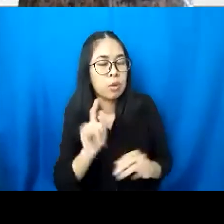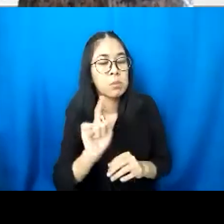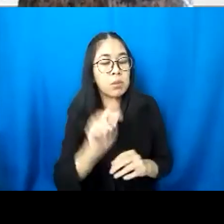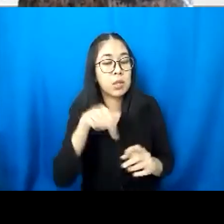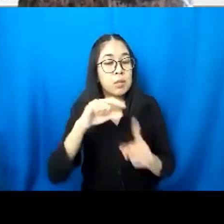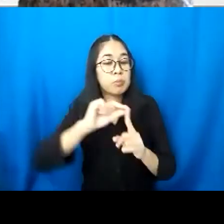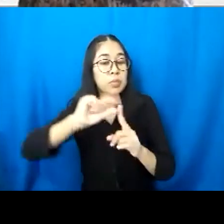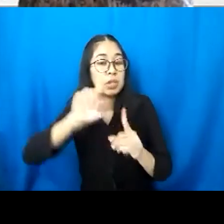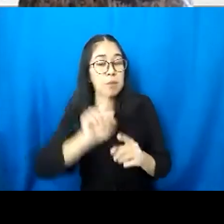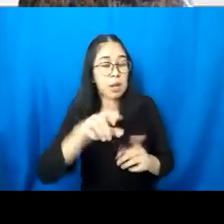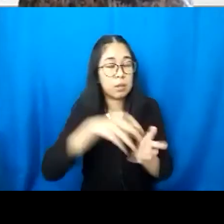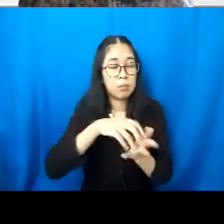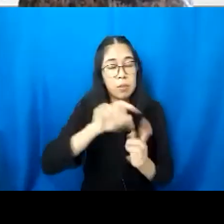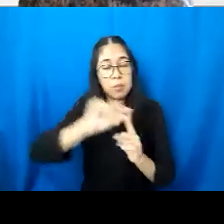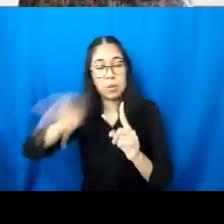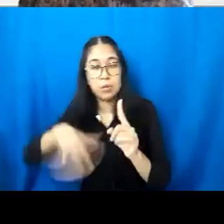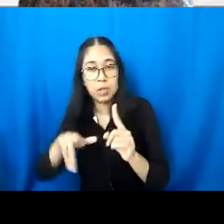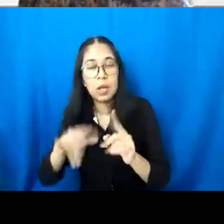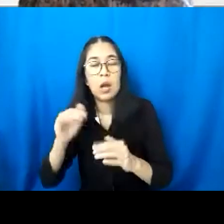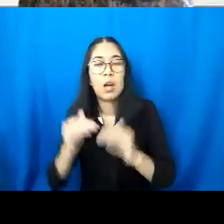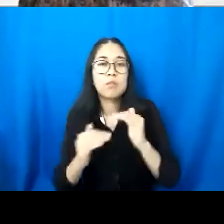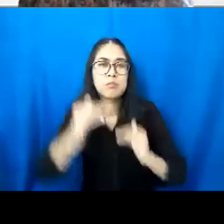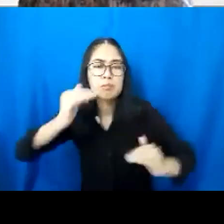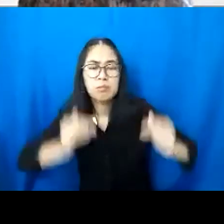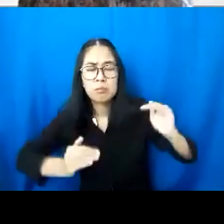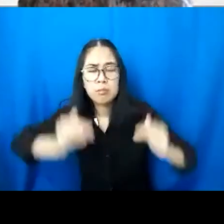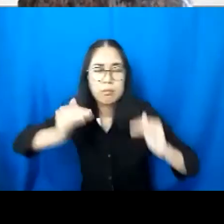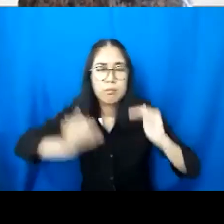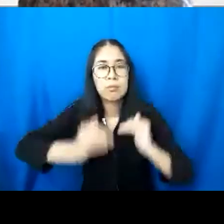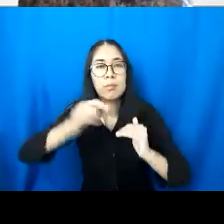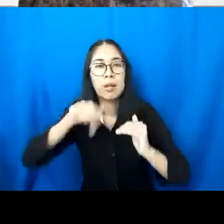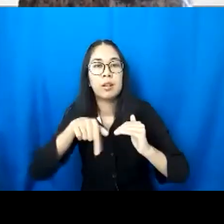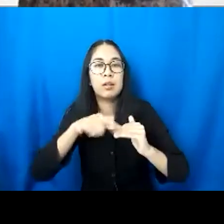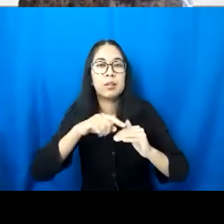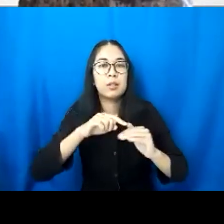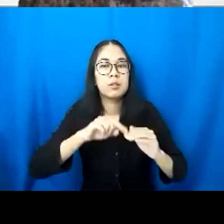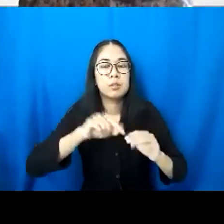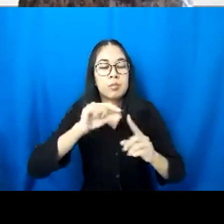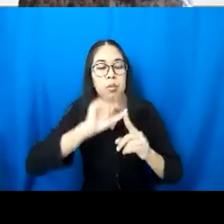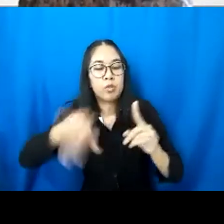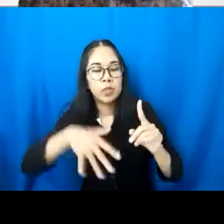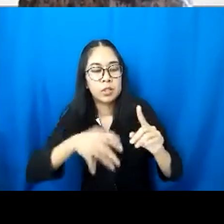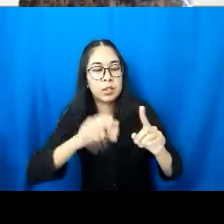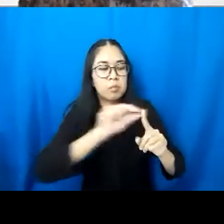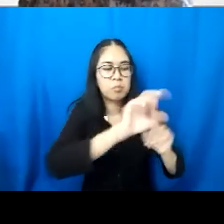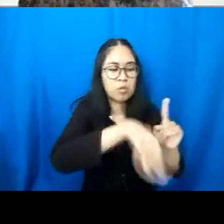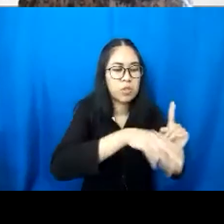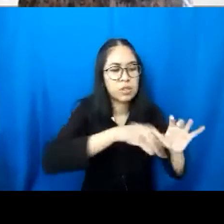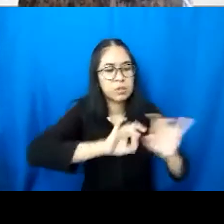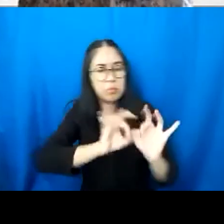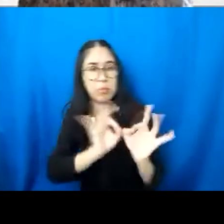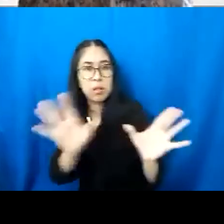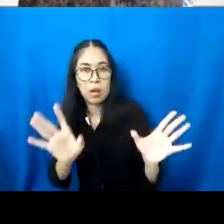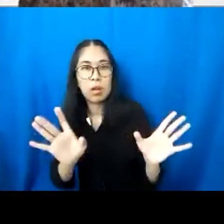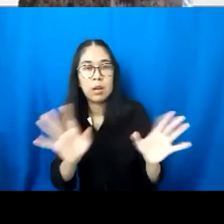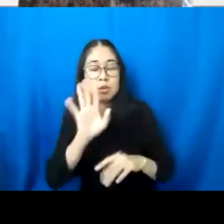Sehingga dinamika yang terjadi pada konvergensi di satu provinsi dengan provinsi yang lain itu berbeda. Nah, di Jawa